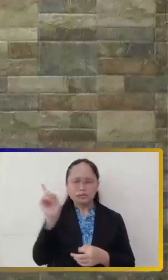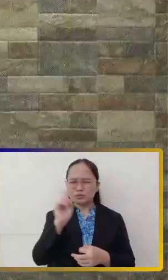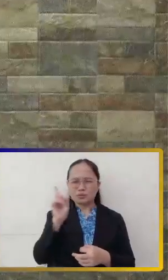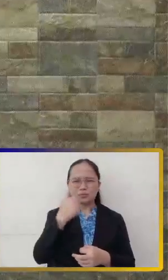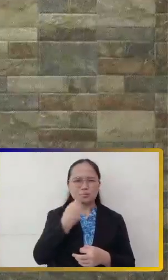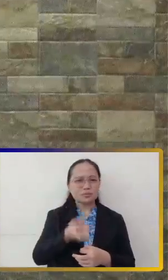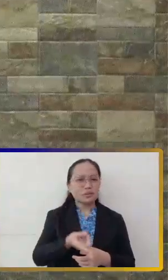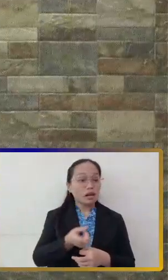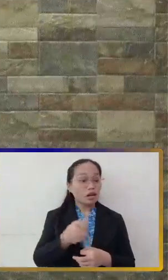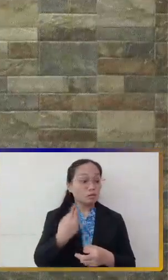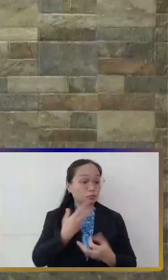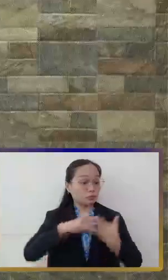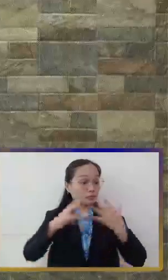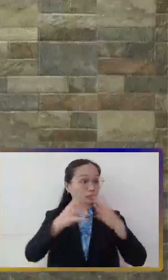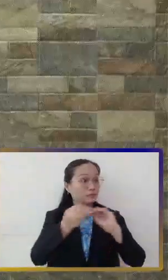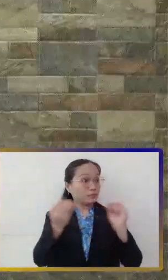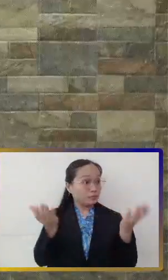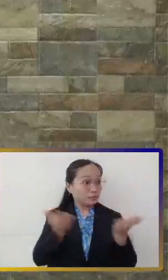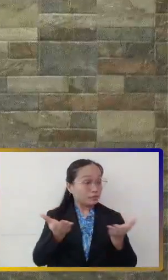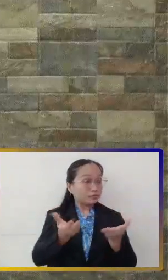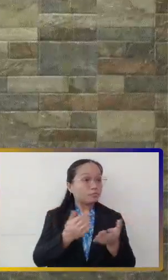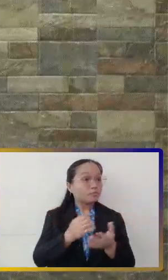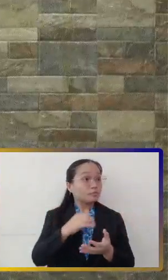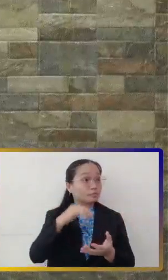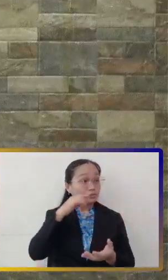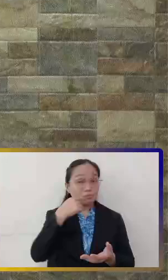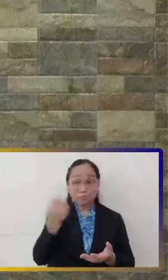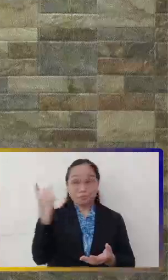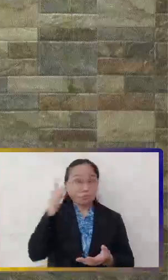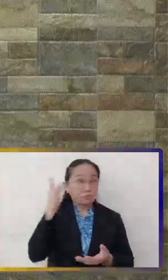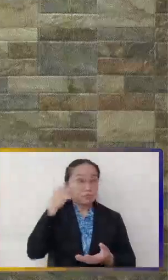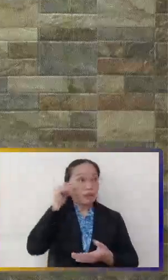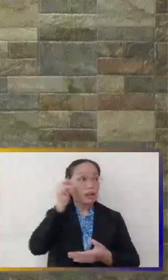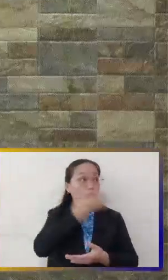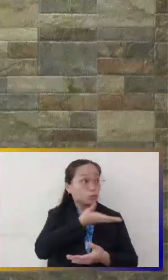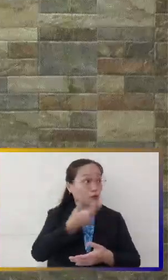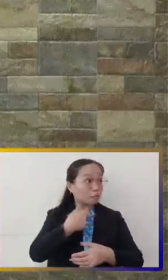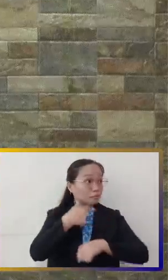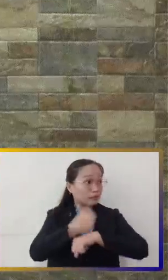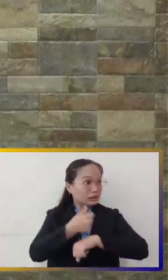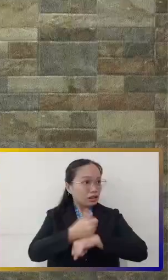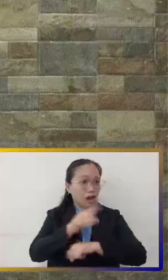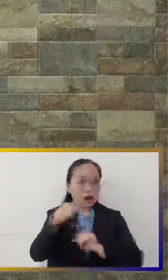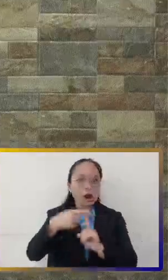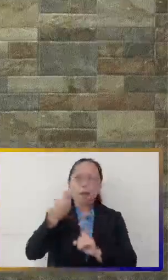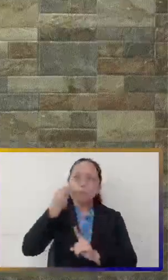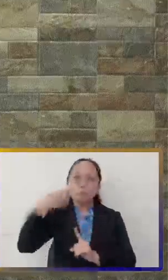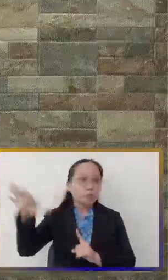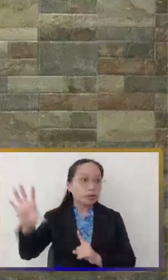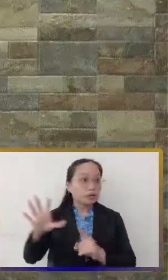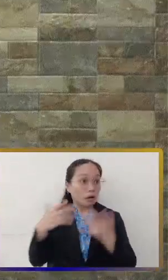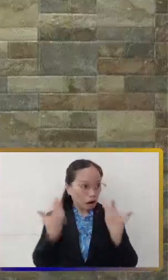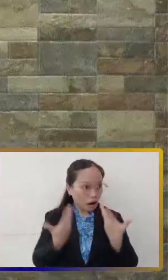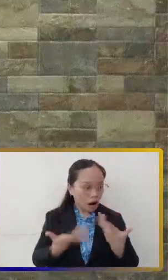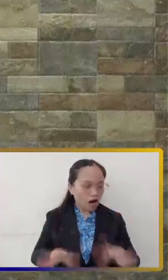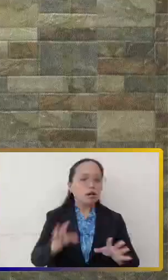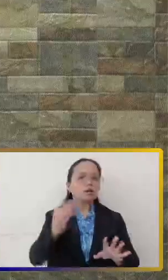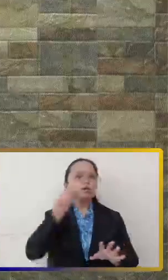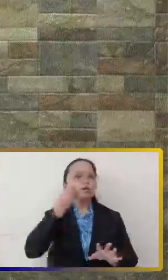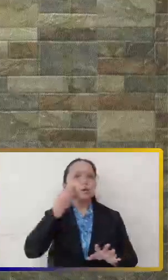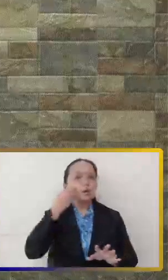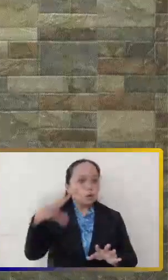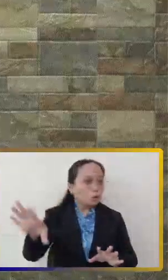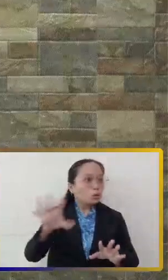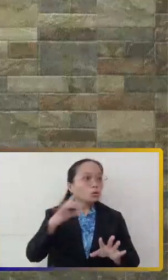of this, okay? Now, this is your assignment, brethren, okay? Now, when you get home, pag kalmado na kayo, uuwi na